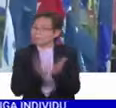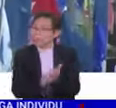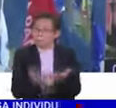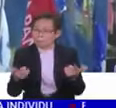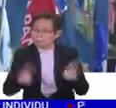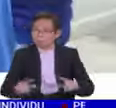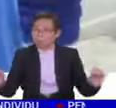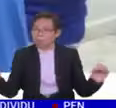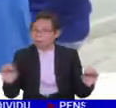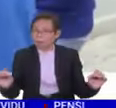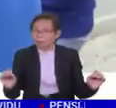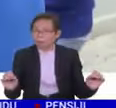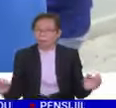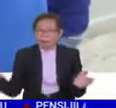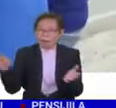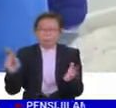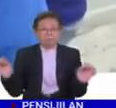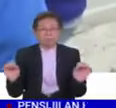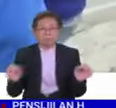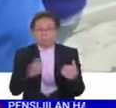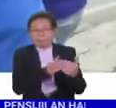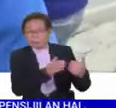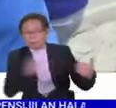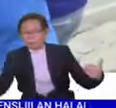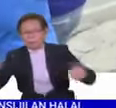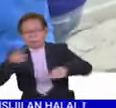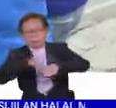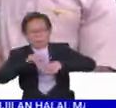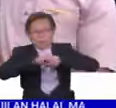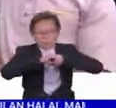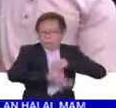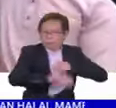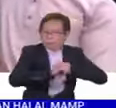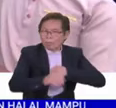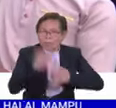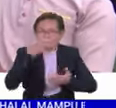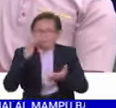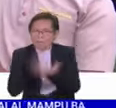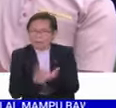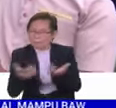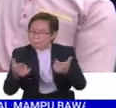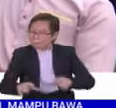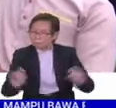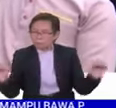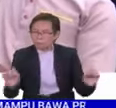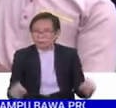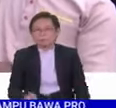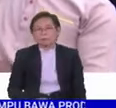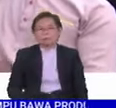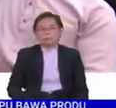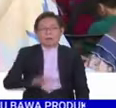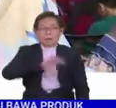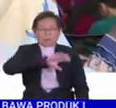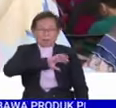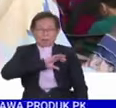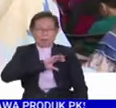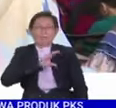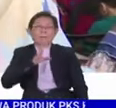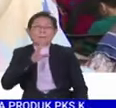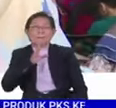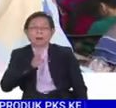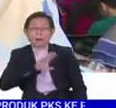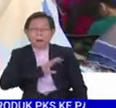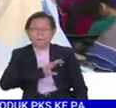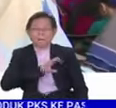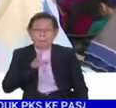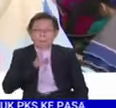yang tidak diingini dilaporkan berlaku sepanjang tempoh berkempen dilaksanakan. Cuma menurut data polis Diraja Malaysia